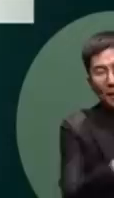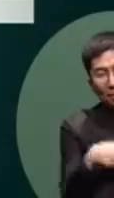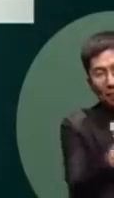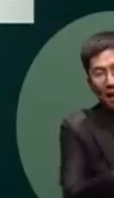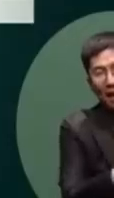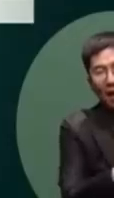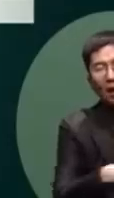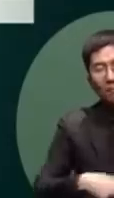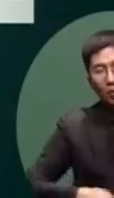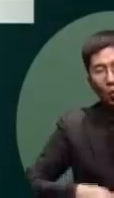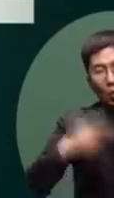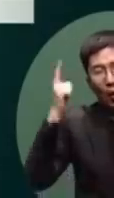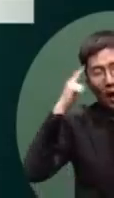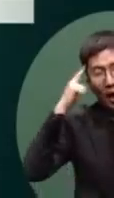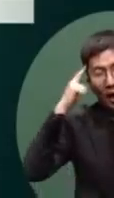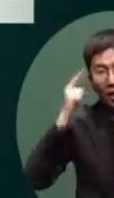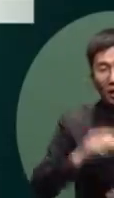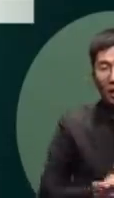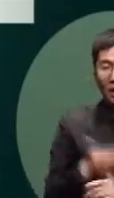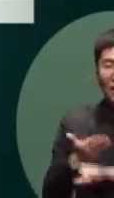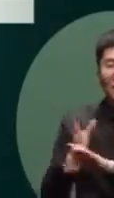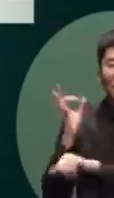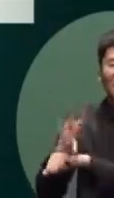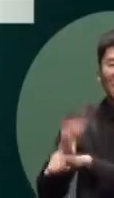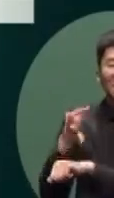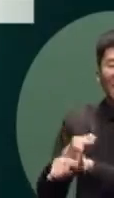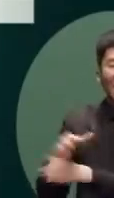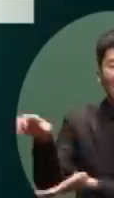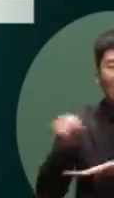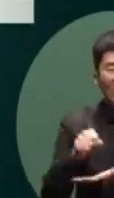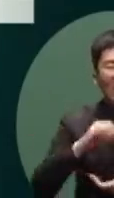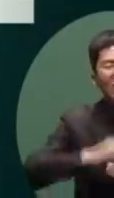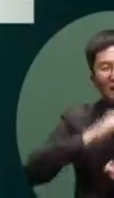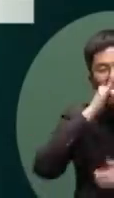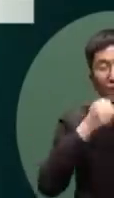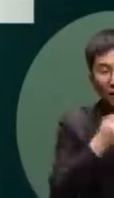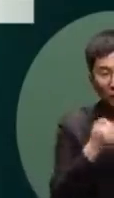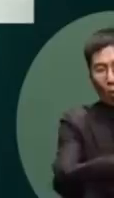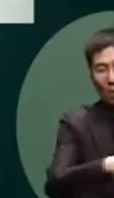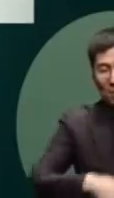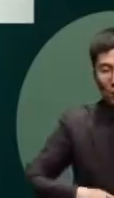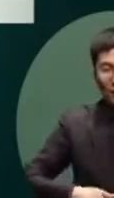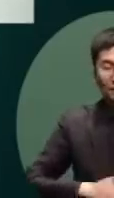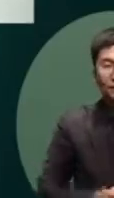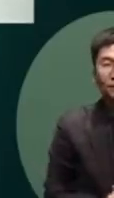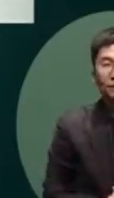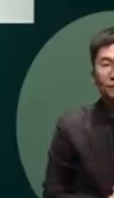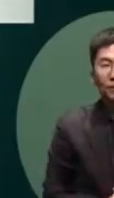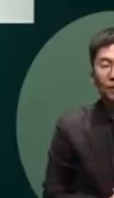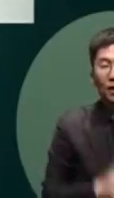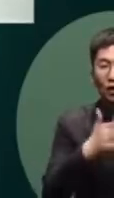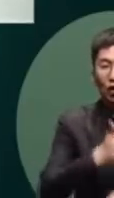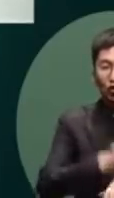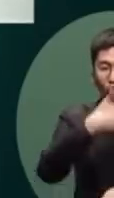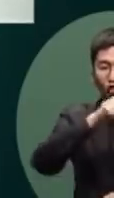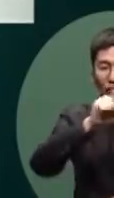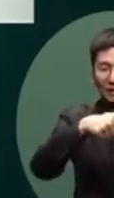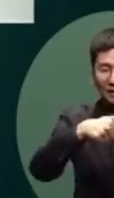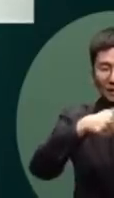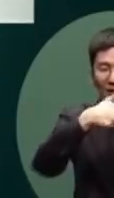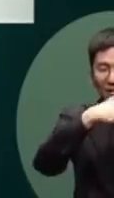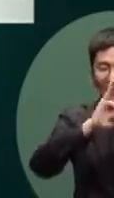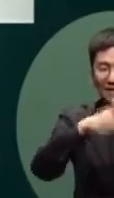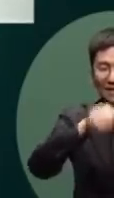같아요. 우리가 필요 최소한에 확보해야 되는 그런 것을 유지하는 거. 그렇기 때문에 이제 직불제라든가